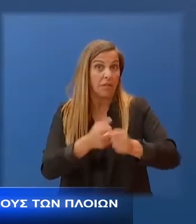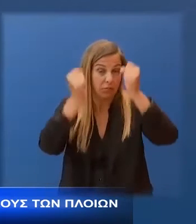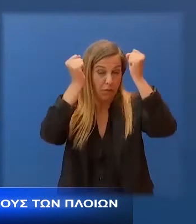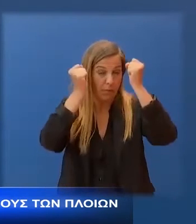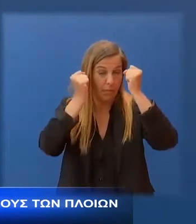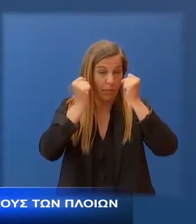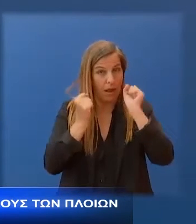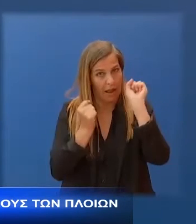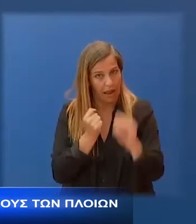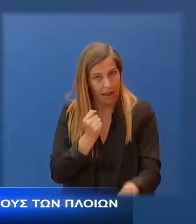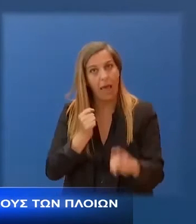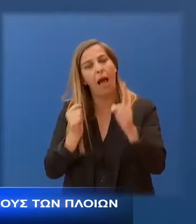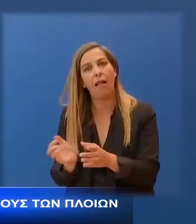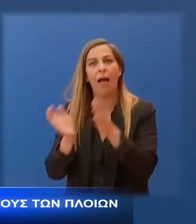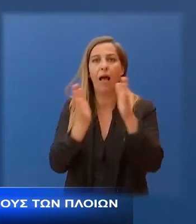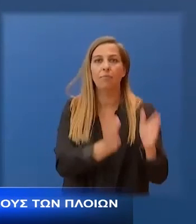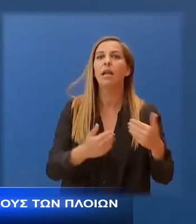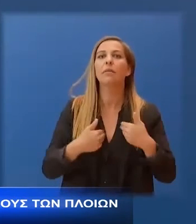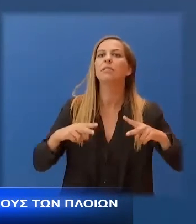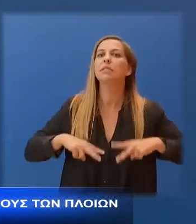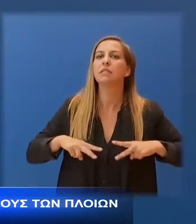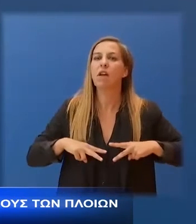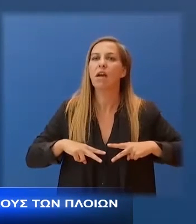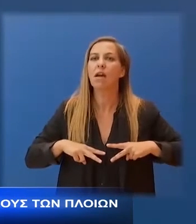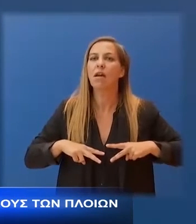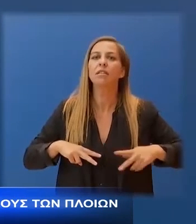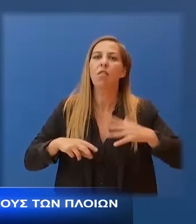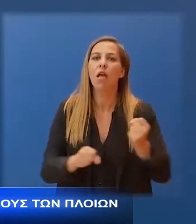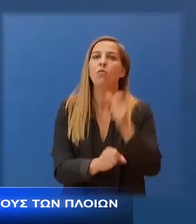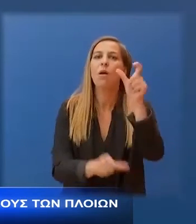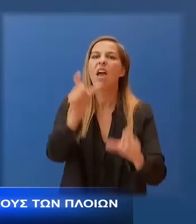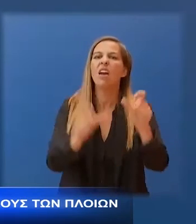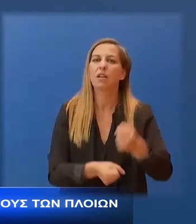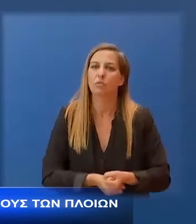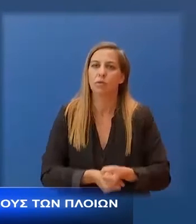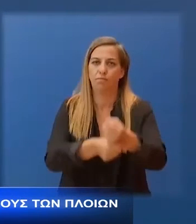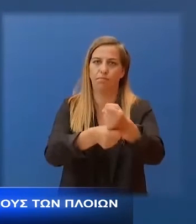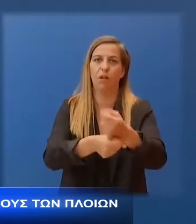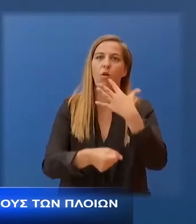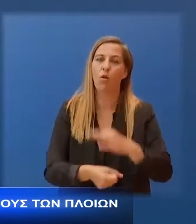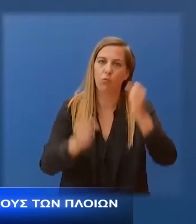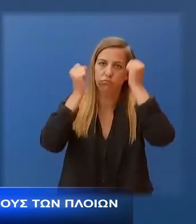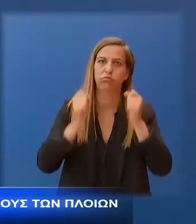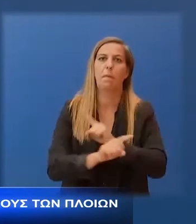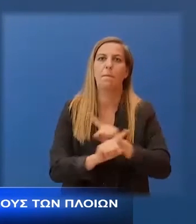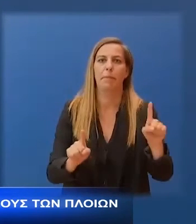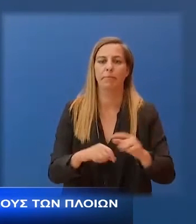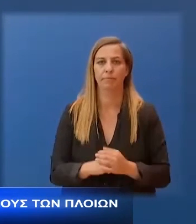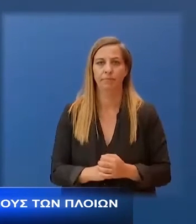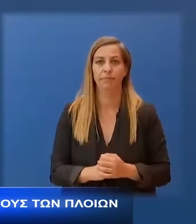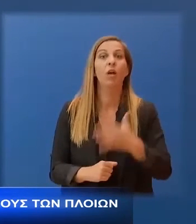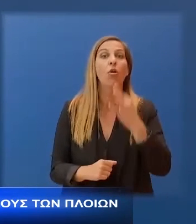τζίρος των επιχειρήσεων, αναλαμβάνουμε τη στήριξη των εργαζομένων στους τομείς της οικονομίας που πλήττονται.